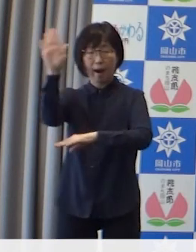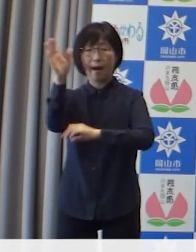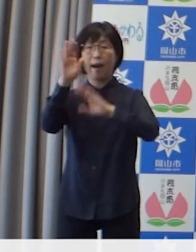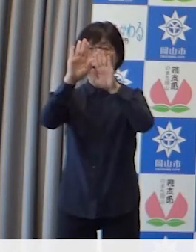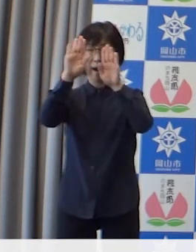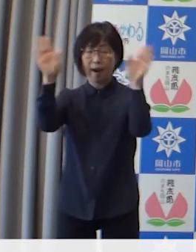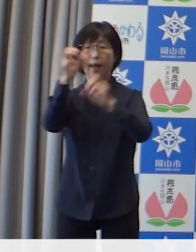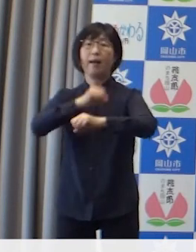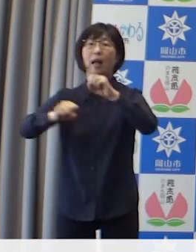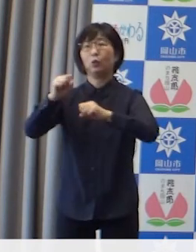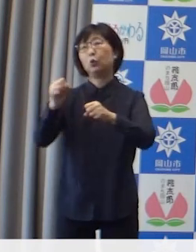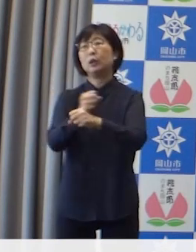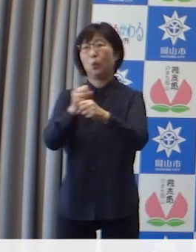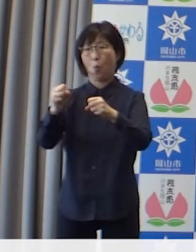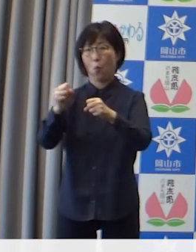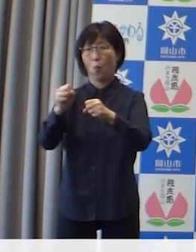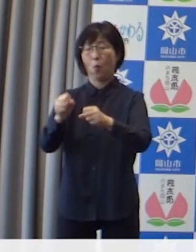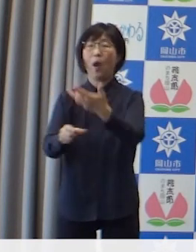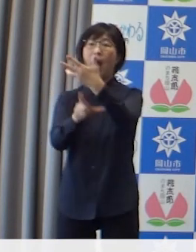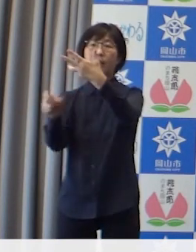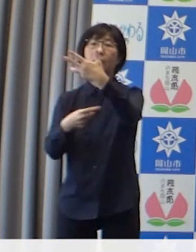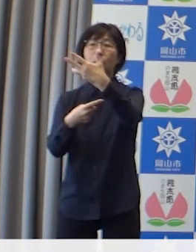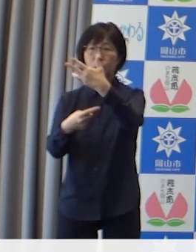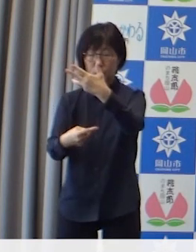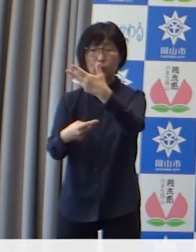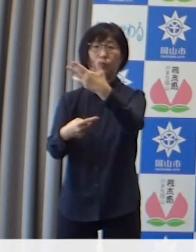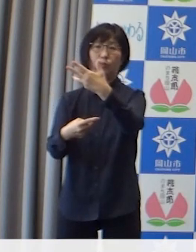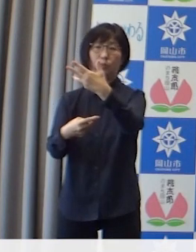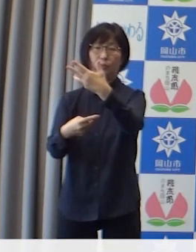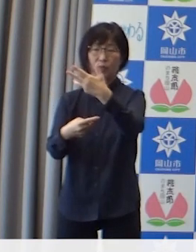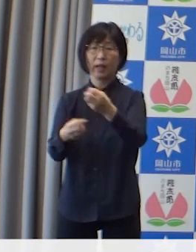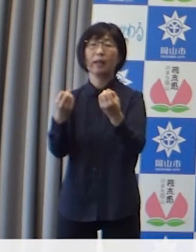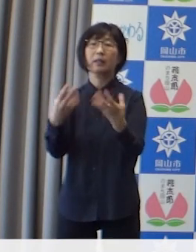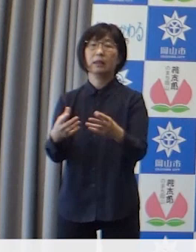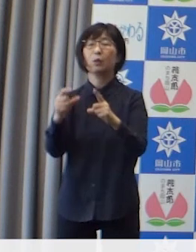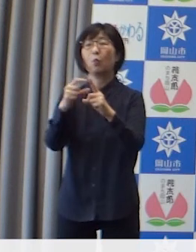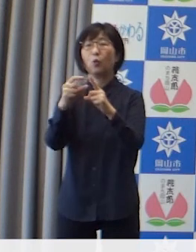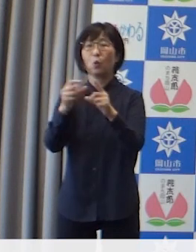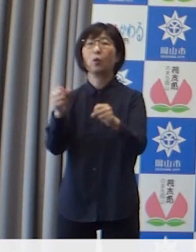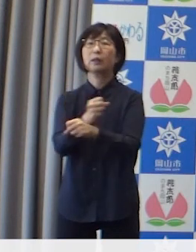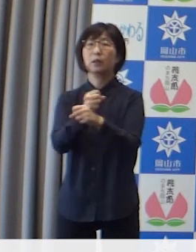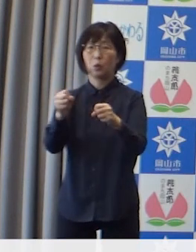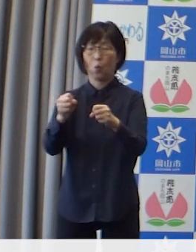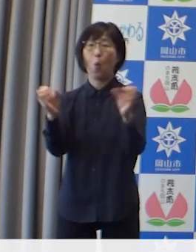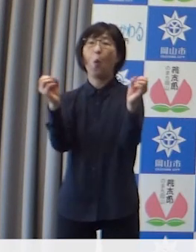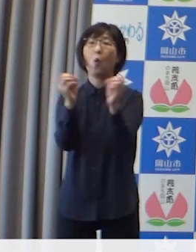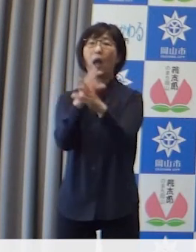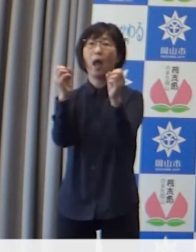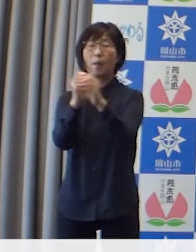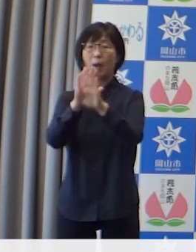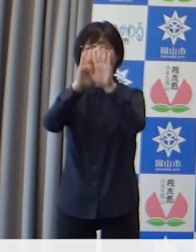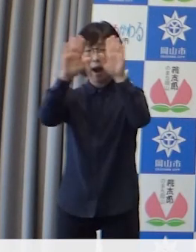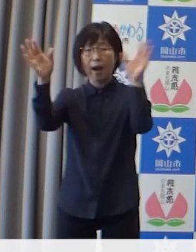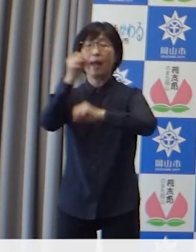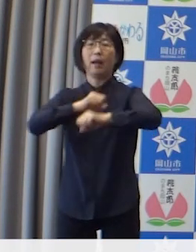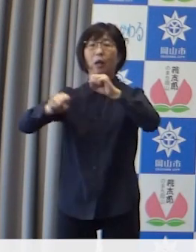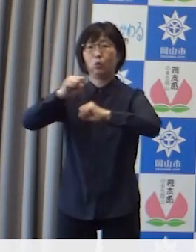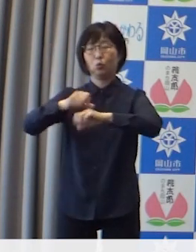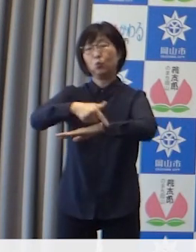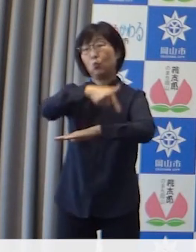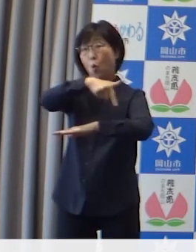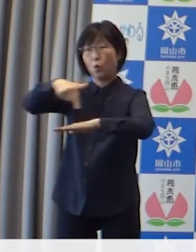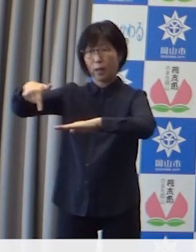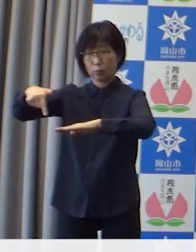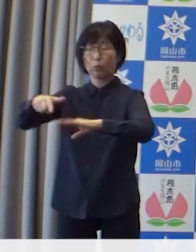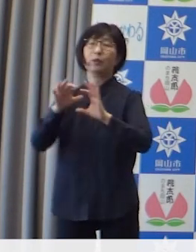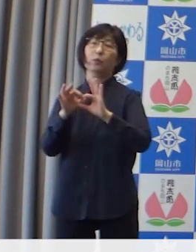8月1日から開始する新健康ポイント事業、岡山晴れ活プロジェクトについて